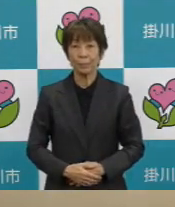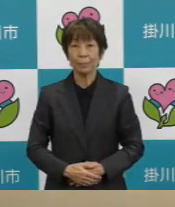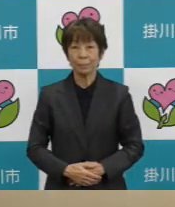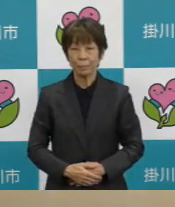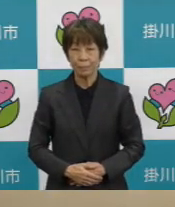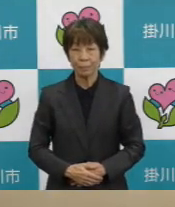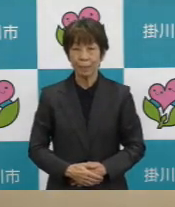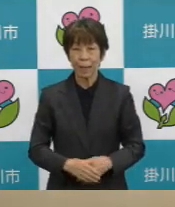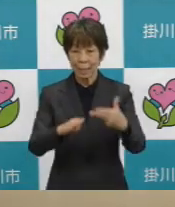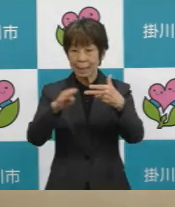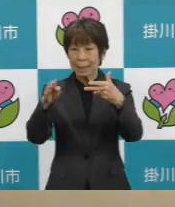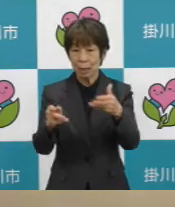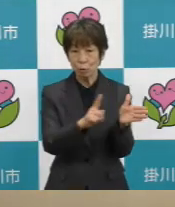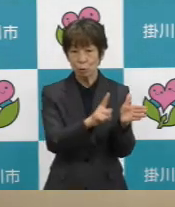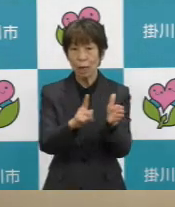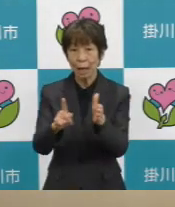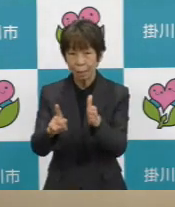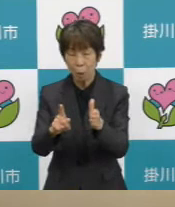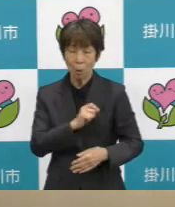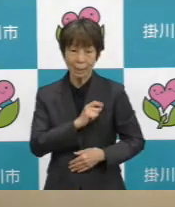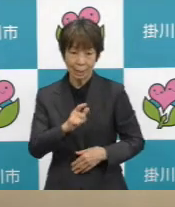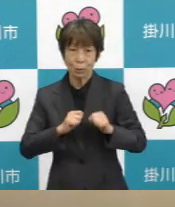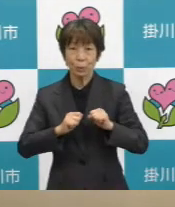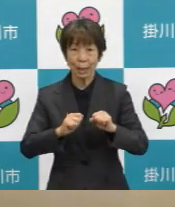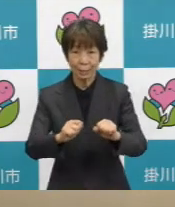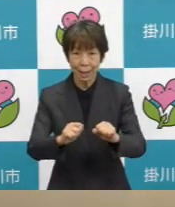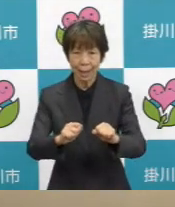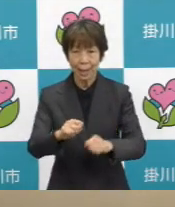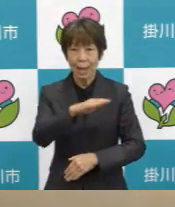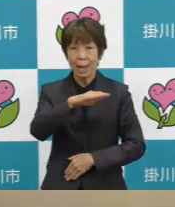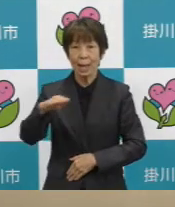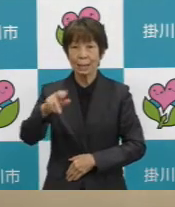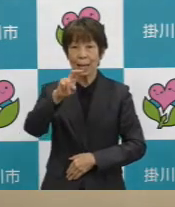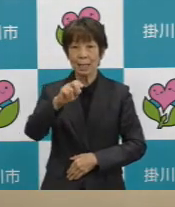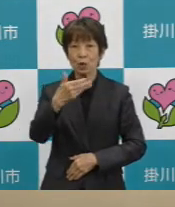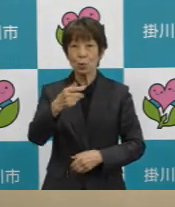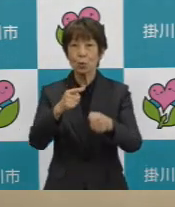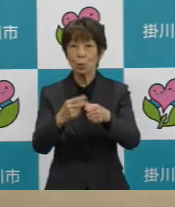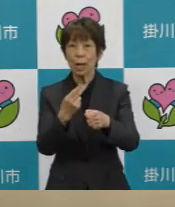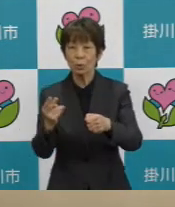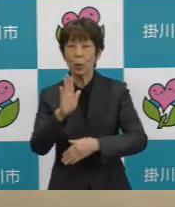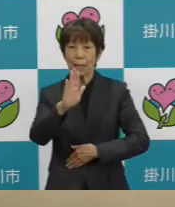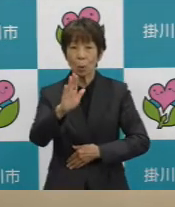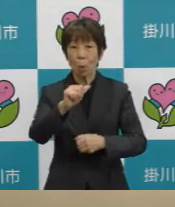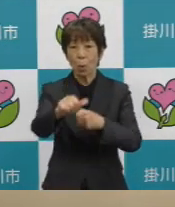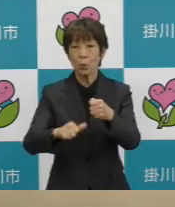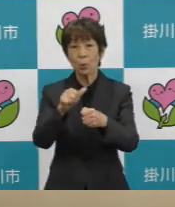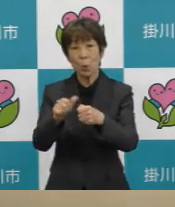施設整備を積極的に行って、平成29年度以降の5年間